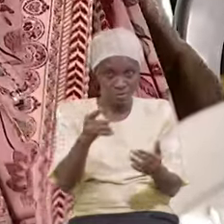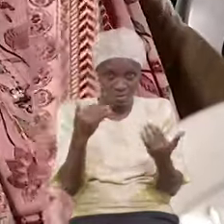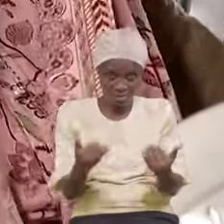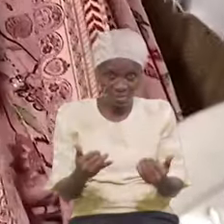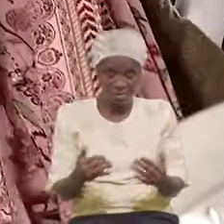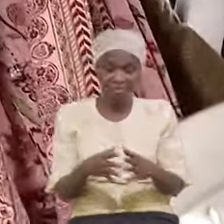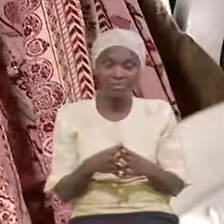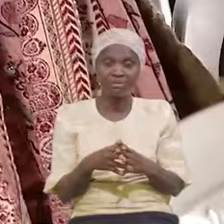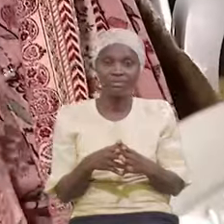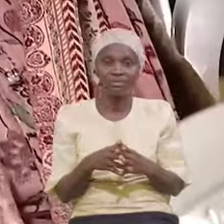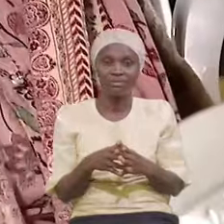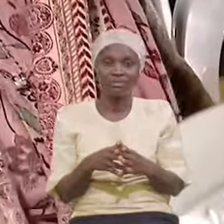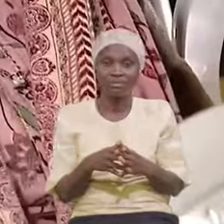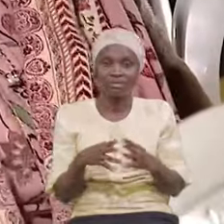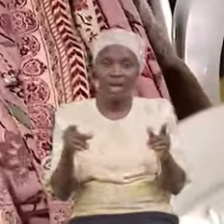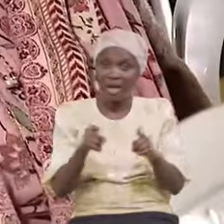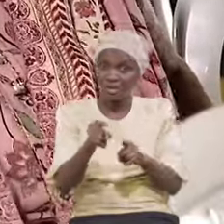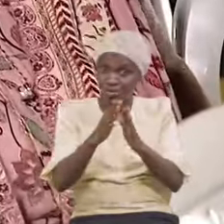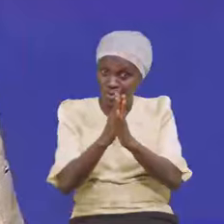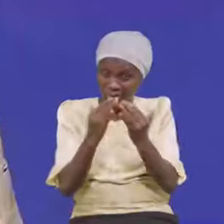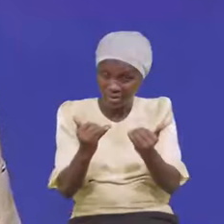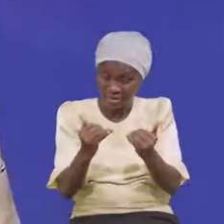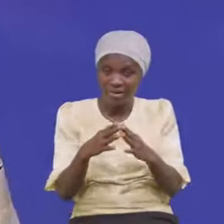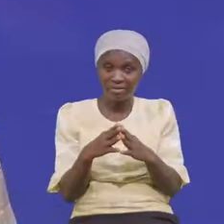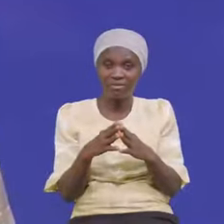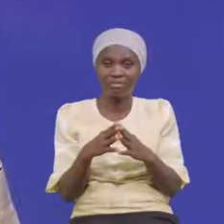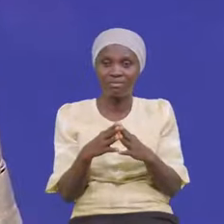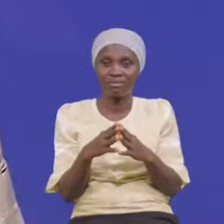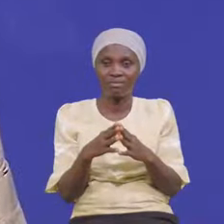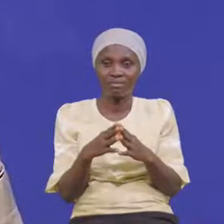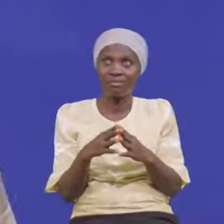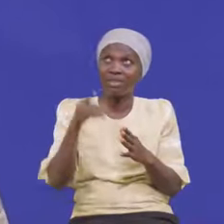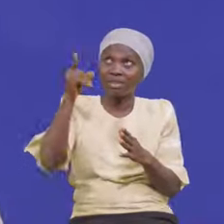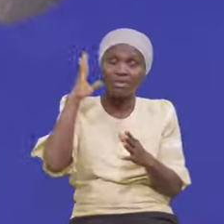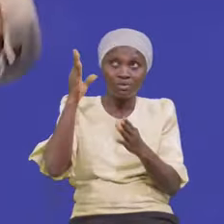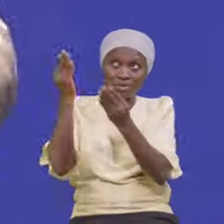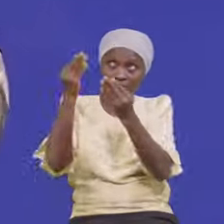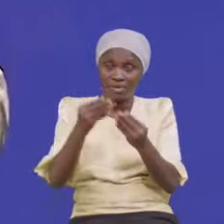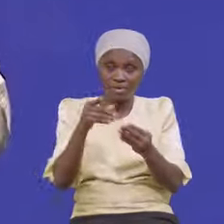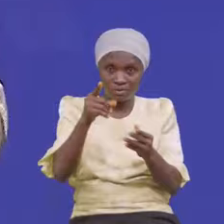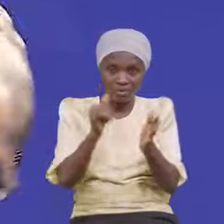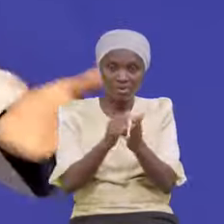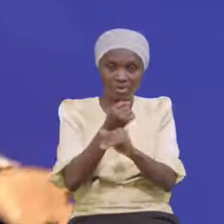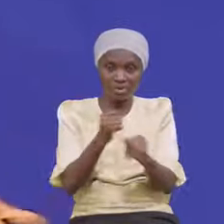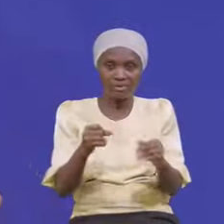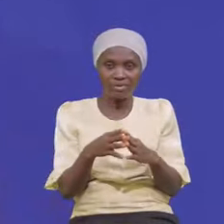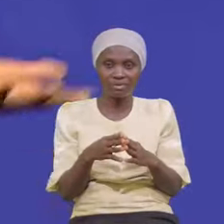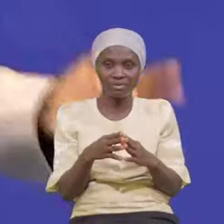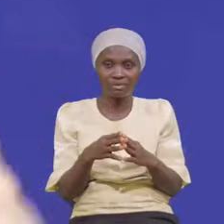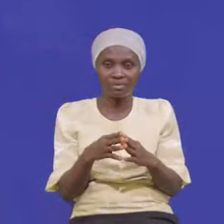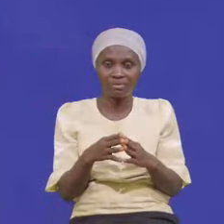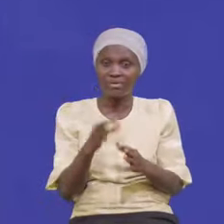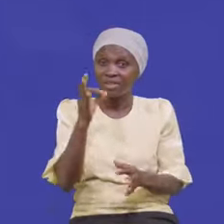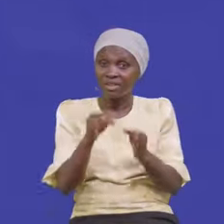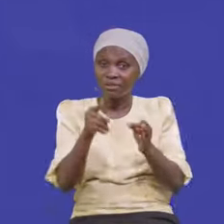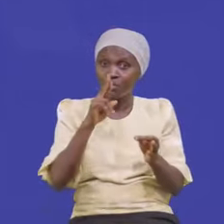మీకు అందుబాటులో ఉంది. And as you call upon him. ఆయన్ని పిలవండి. He brings that salvation. ఆయన అట్టి రక్షణ మీకు అనుగ్రహిస్తాడు. And if you are receiving